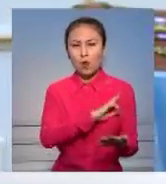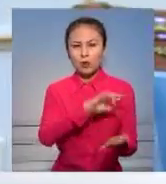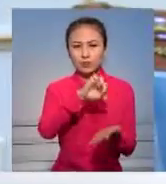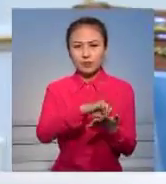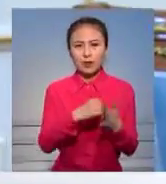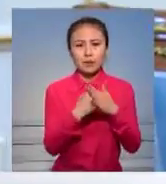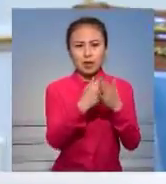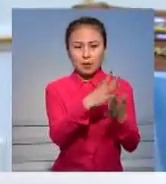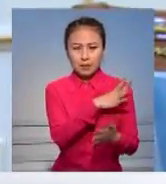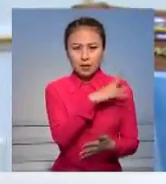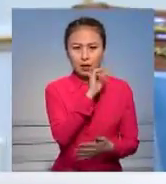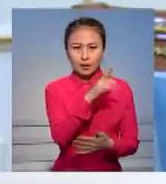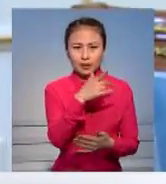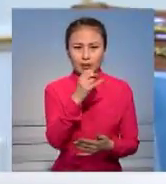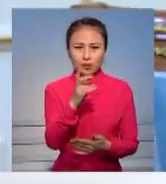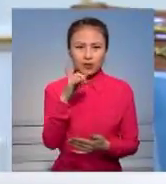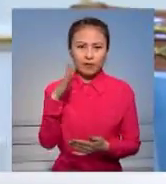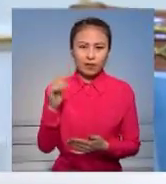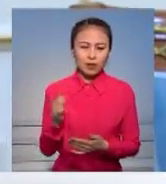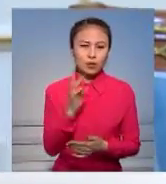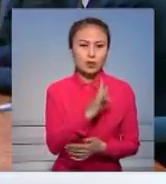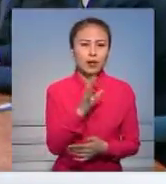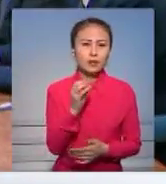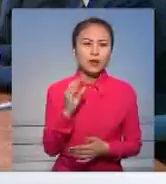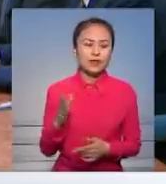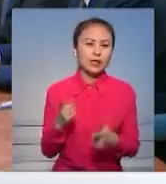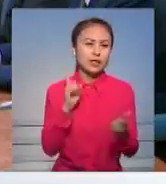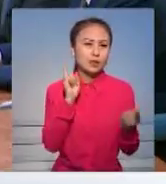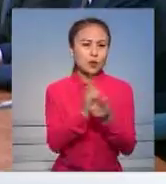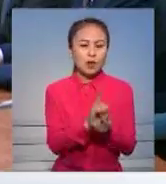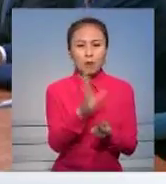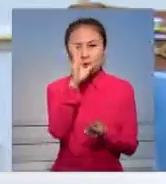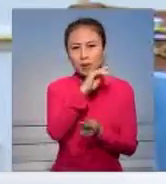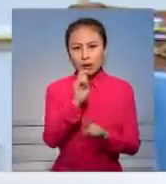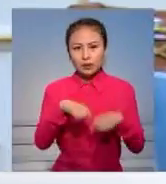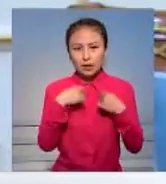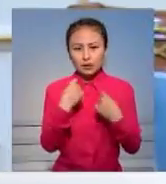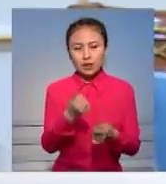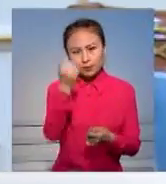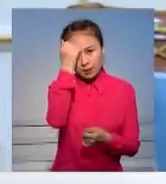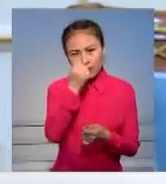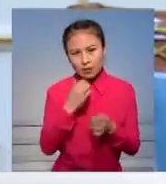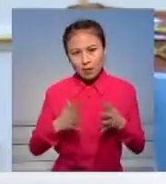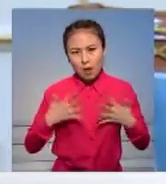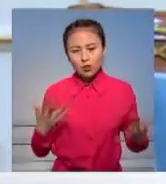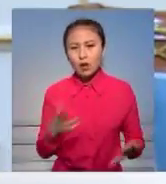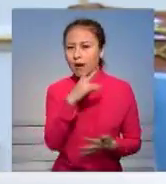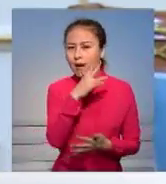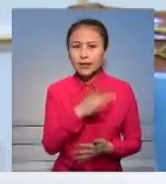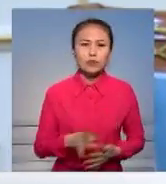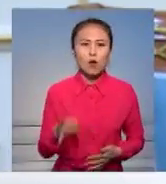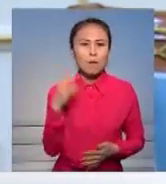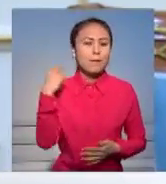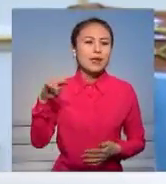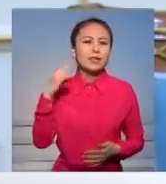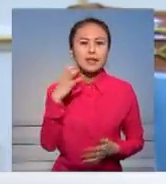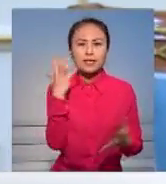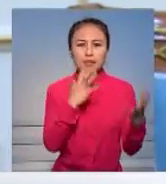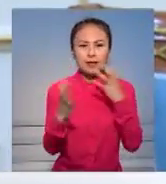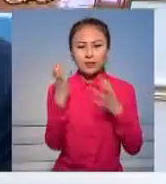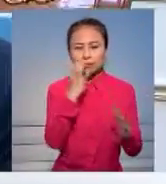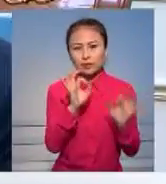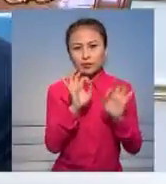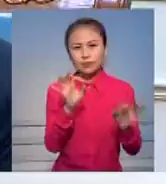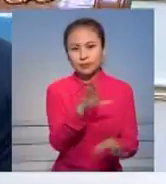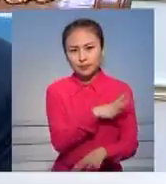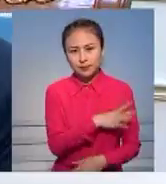қолдау білдірді. Ал Кан Гён Хва Нұрсұлтан Назарбаевқа кездесуге мүмкіндік бергеніне алғыс айтып, Корея Республикасы президентінің ыстығы